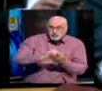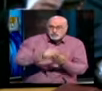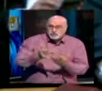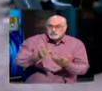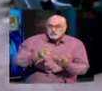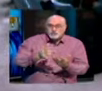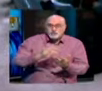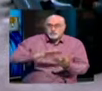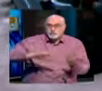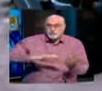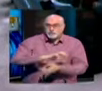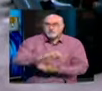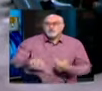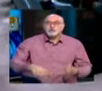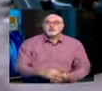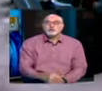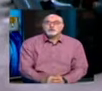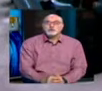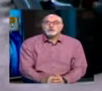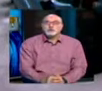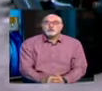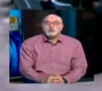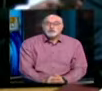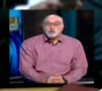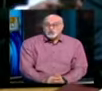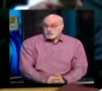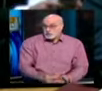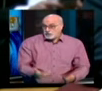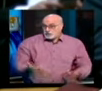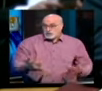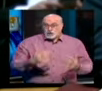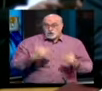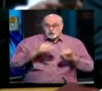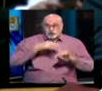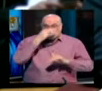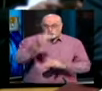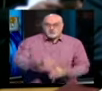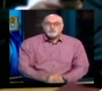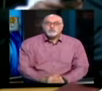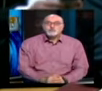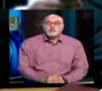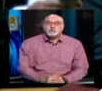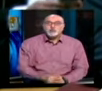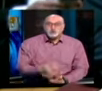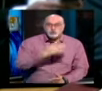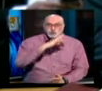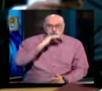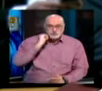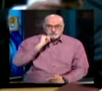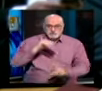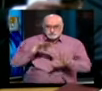العدوان الهمجي. إنه على إسرائيل القوة القائمة بالاحتلال